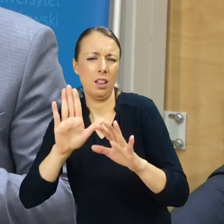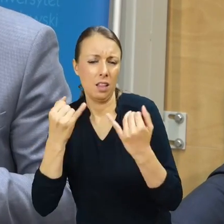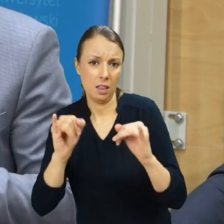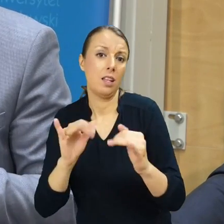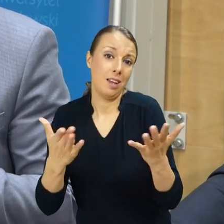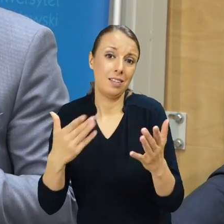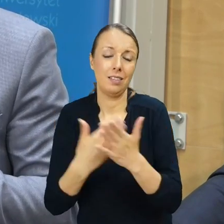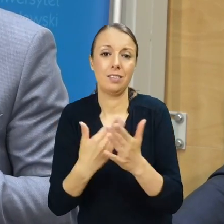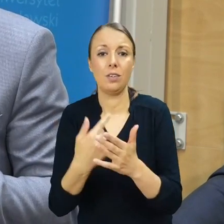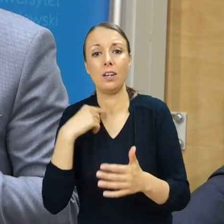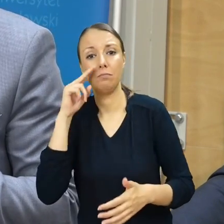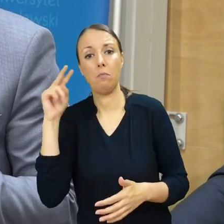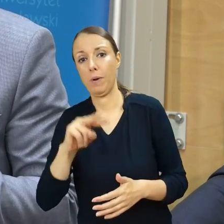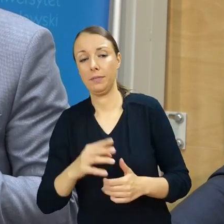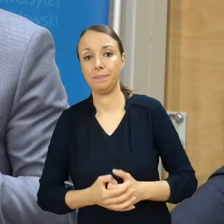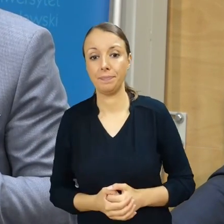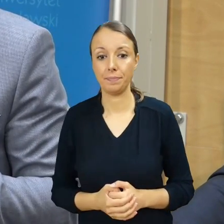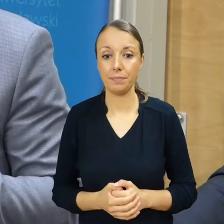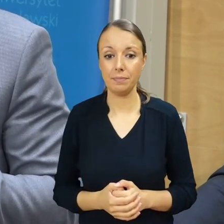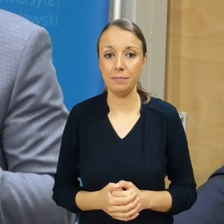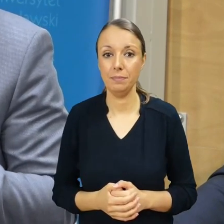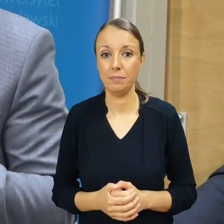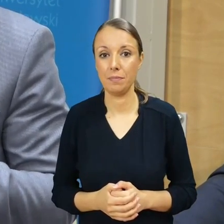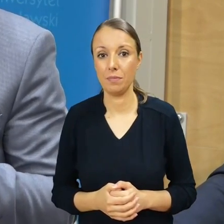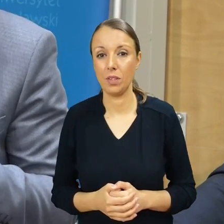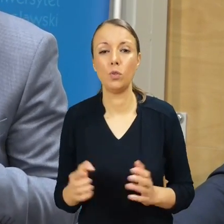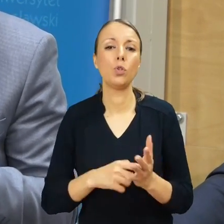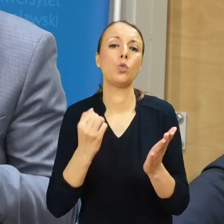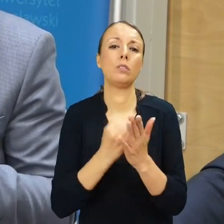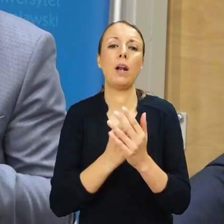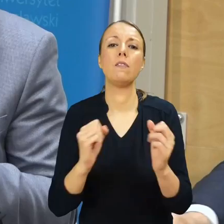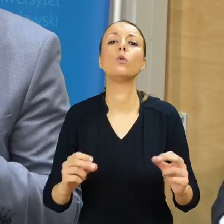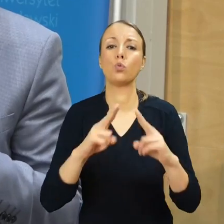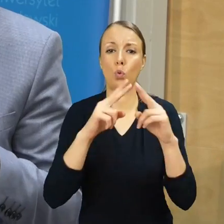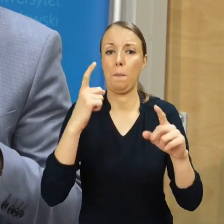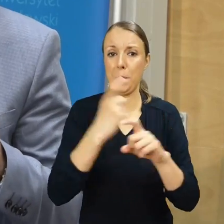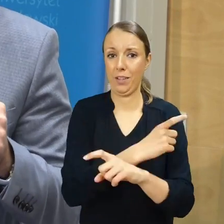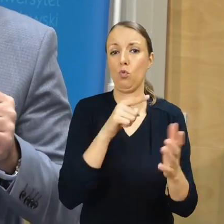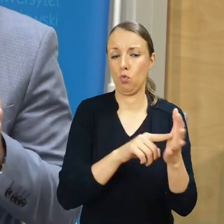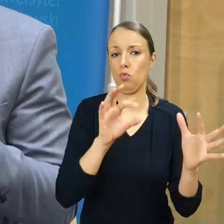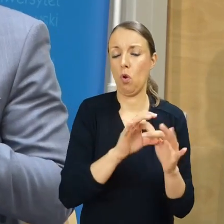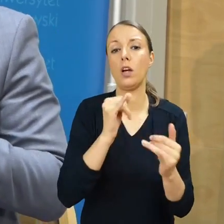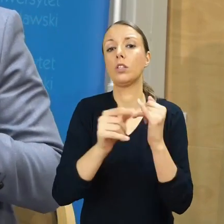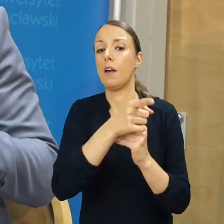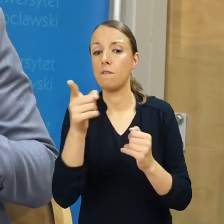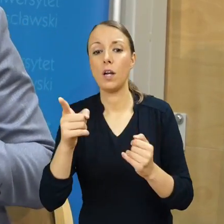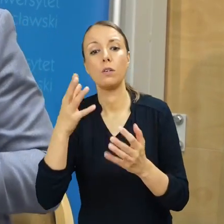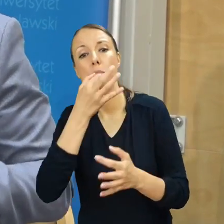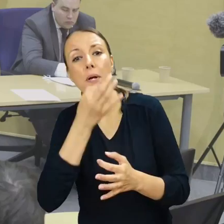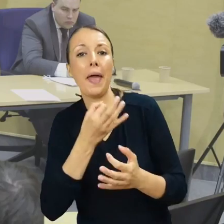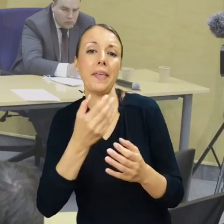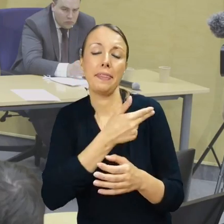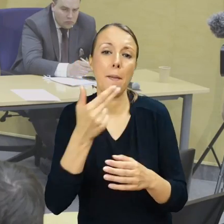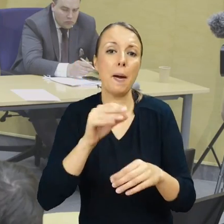mojego punktu widzenia, jeżeli chodzi o tą kwestię ustrojową. Gdyby jeszcze państwo mieli jakieś kwestie do metodyki, to może w pytaniach. Dziękuję